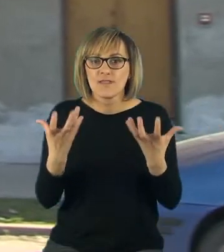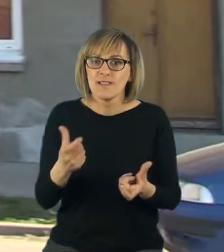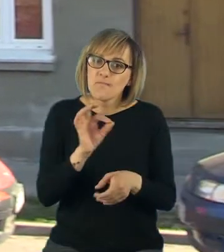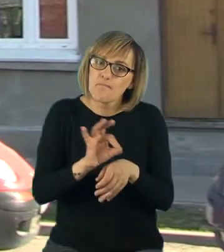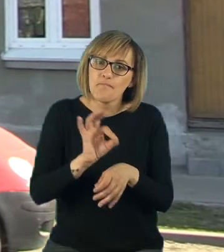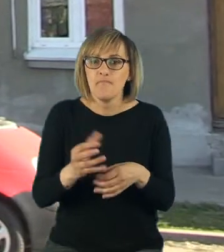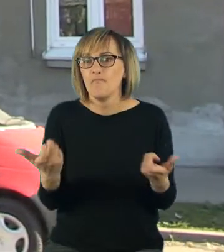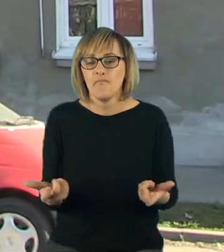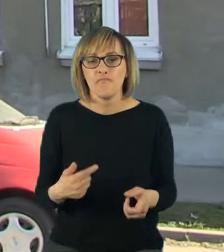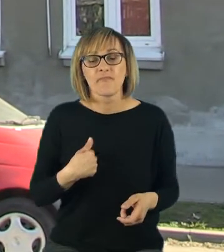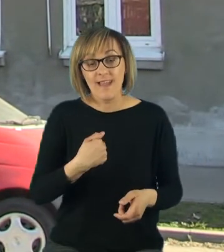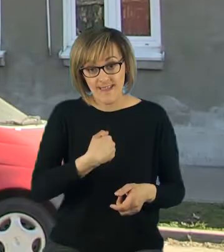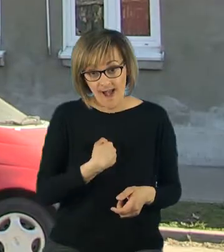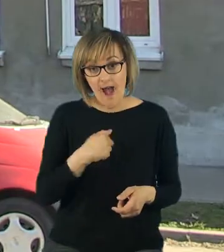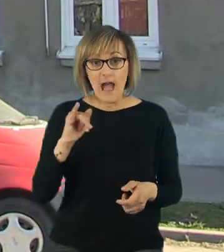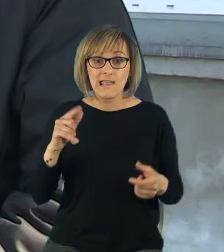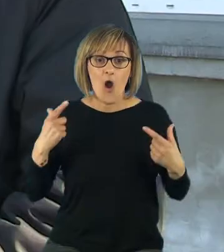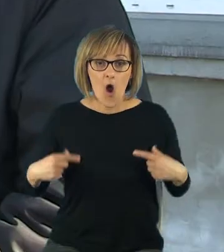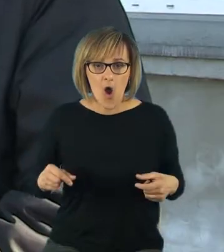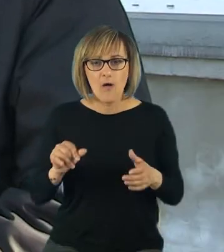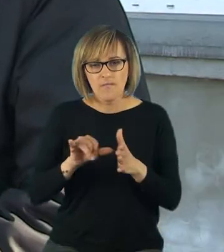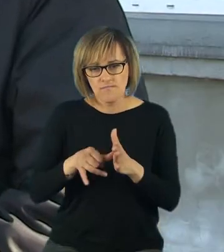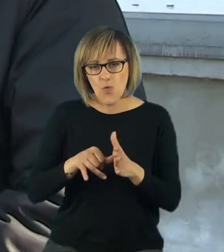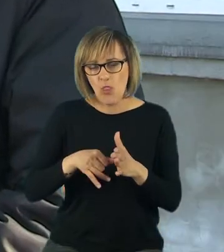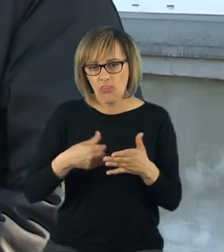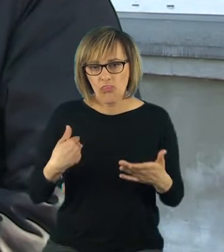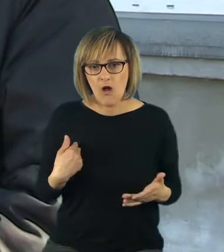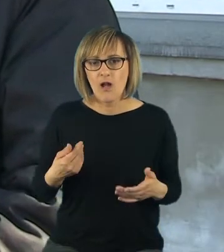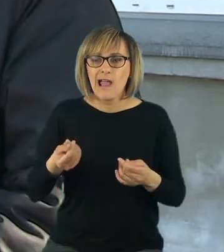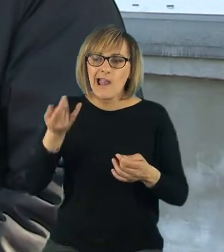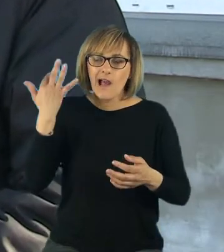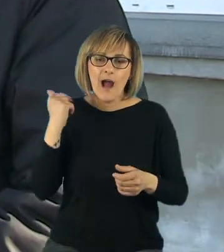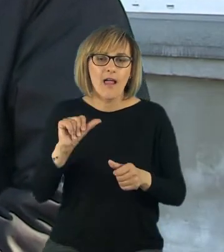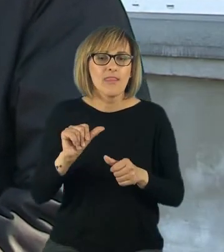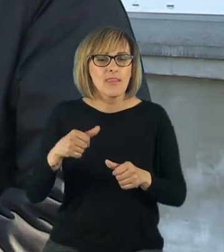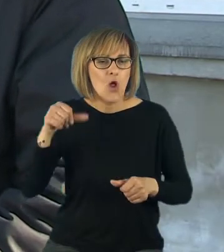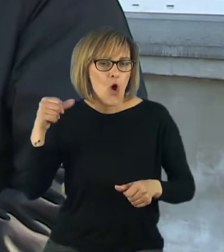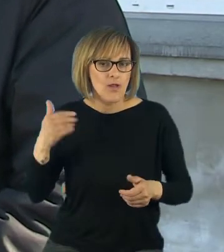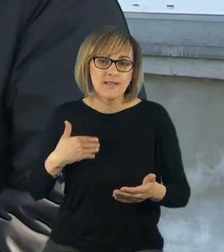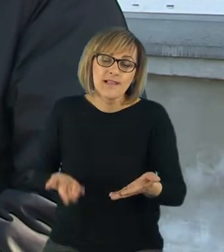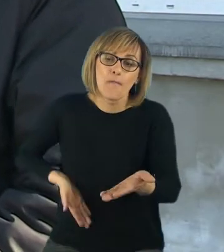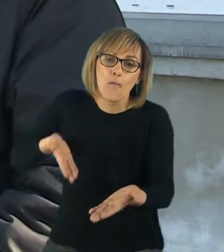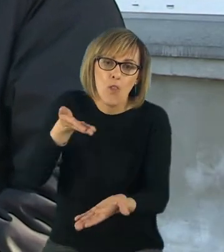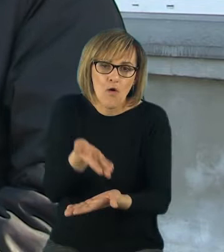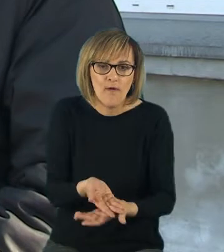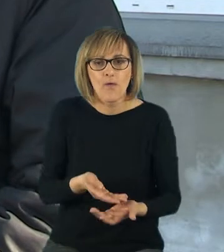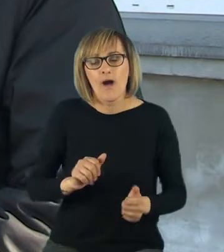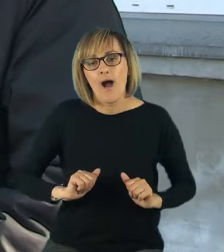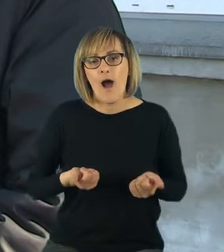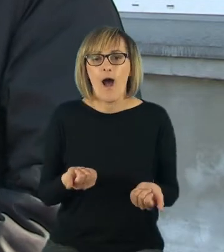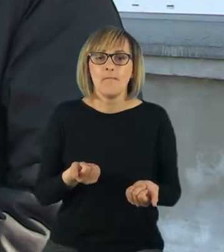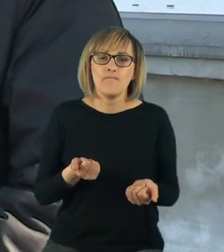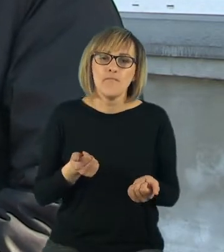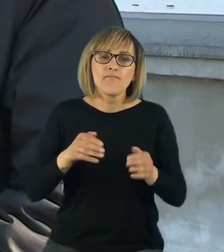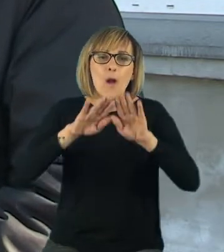Ja w moim felietonie w Powiatowym Życiu Kutna kilka tygodni temu zaproponowałem, aby